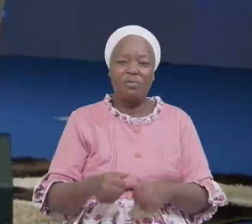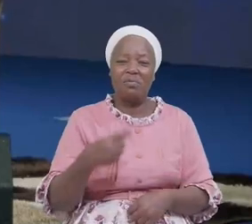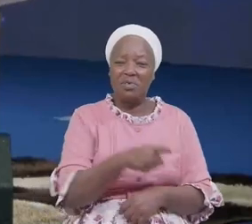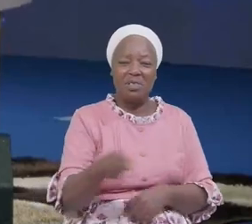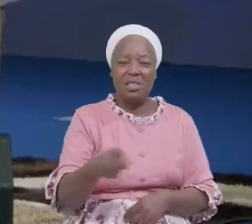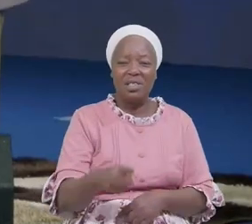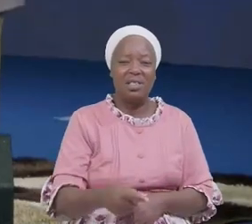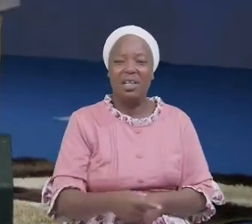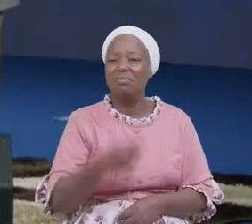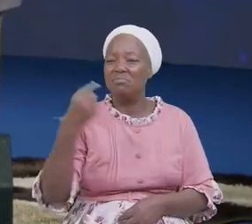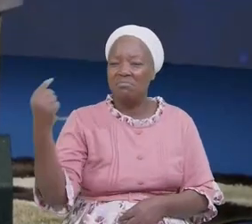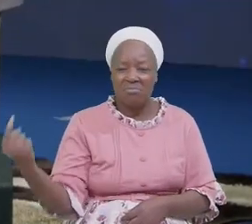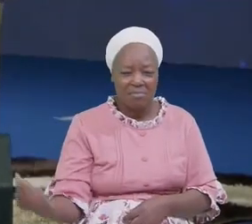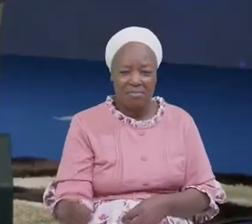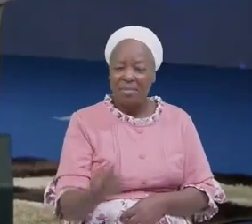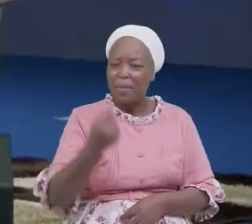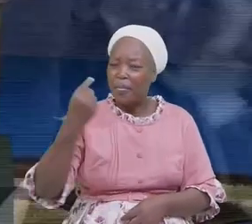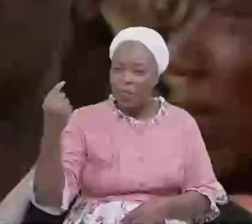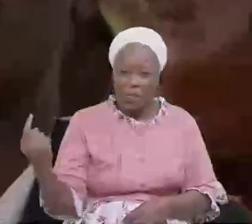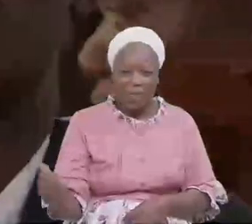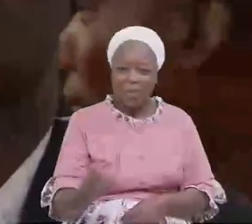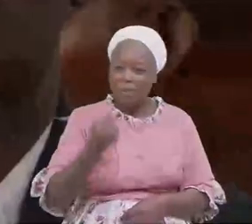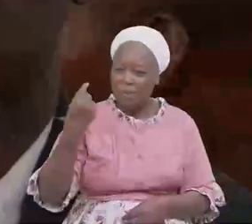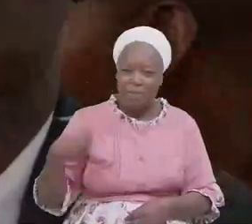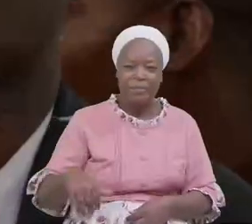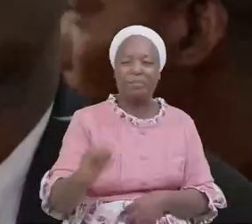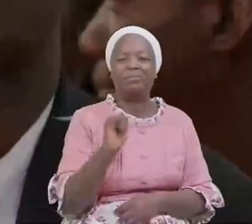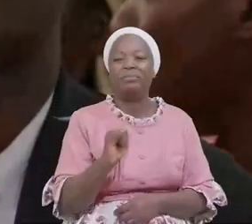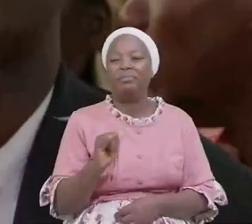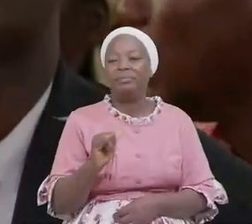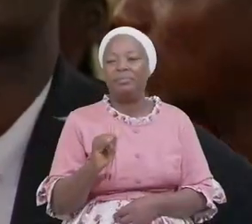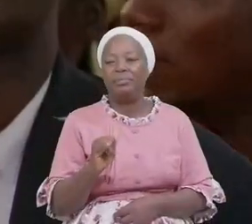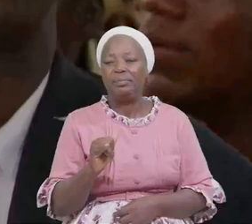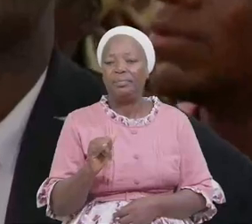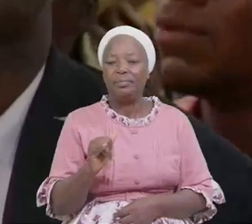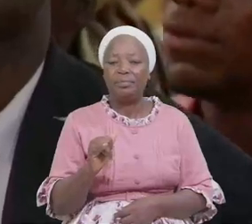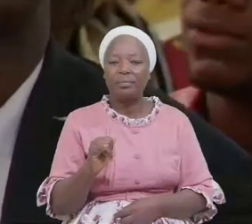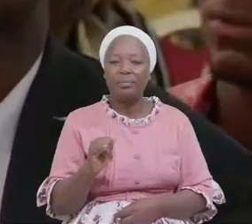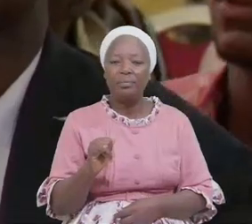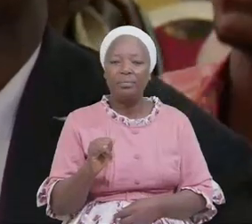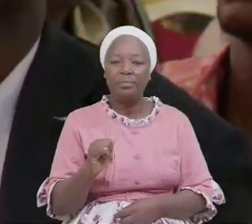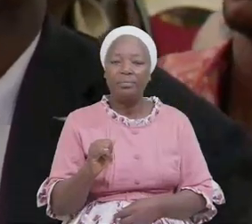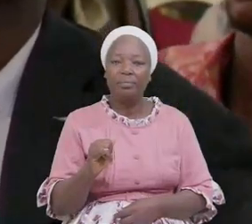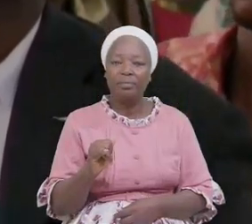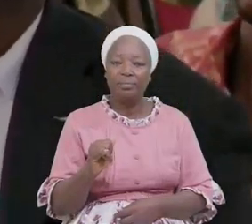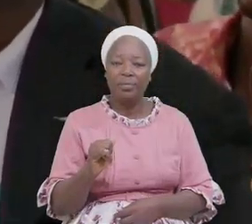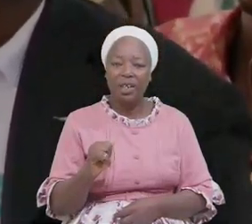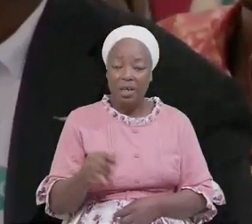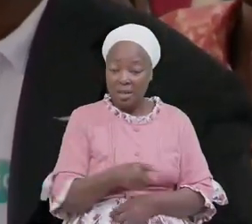Et il y a des gens donc qui sentent et se disent que les taches de leur péché vont demeurer avec eux pour toujours.